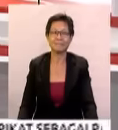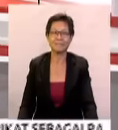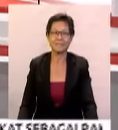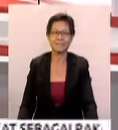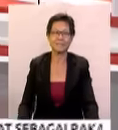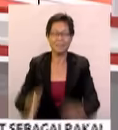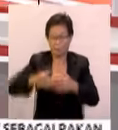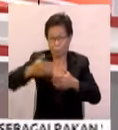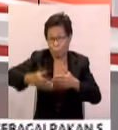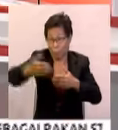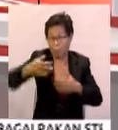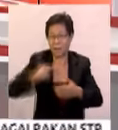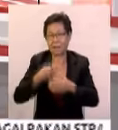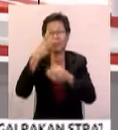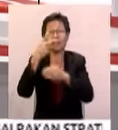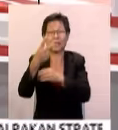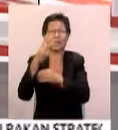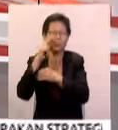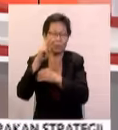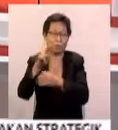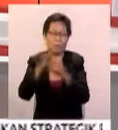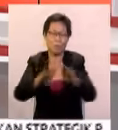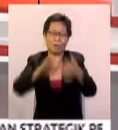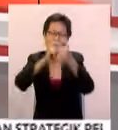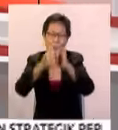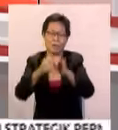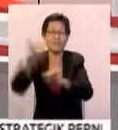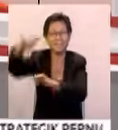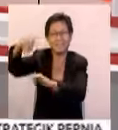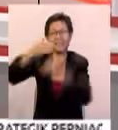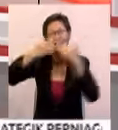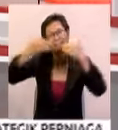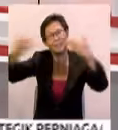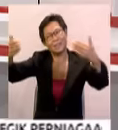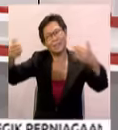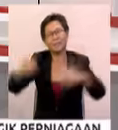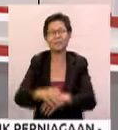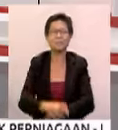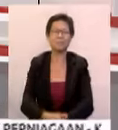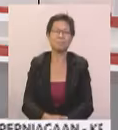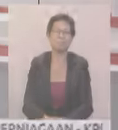Baik, seterusnya kita akan ke perbangan sukan bersama Ipah. Iya, terima kasih.